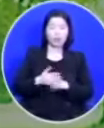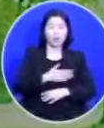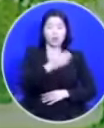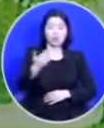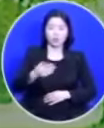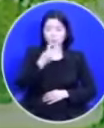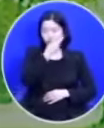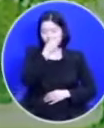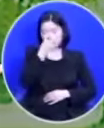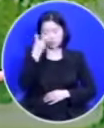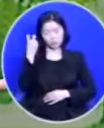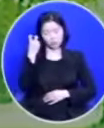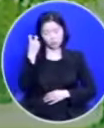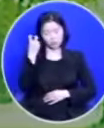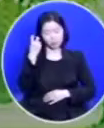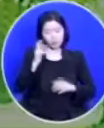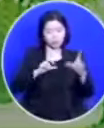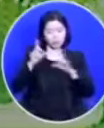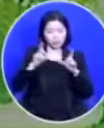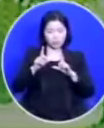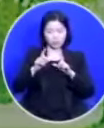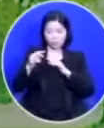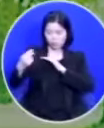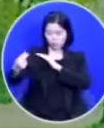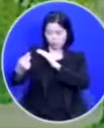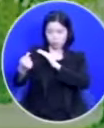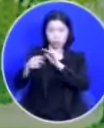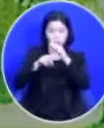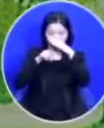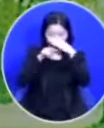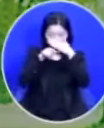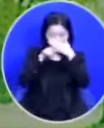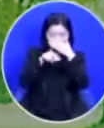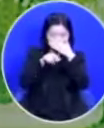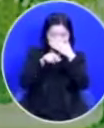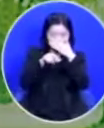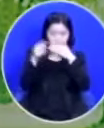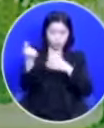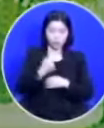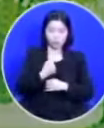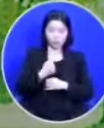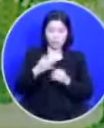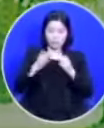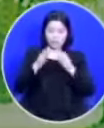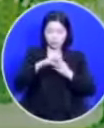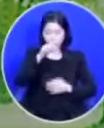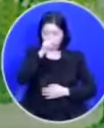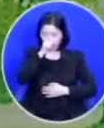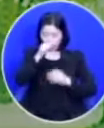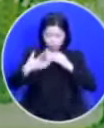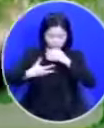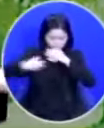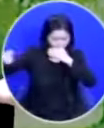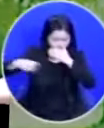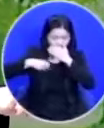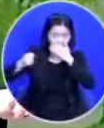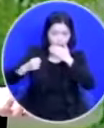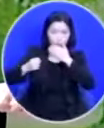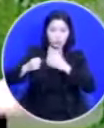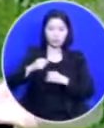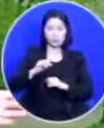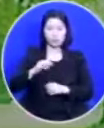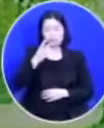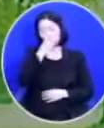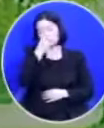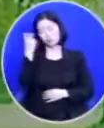여러분 잠이 들어 있는 상태에서 도둑이 들어 오는 거죠 도둑이 들어와서 집에 좋은거 다 가져가도 세상 모르게 자는